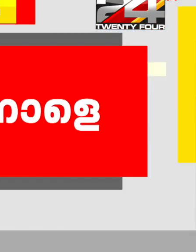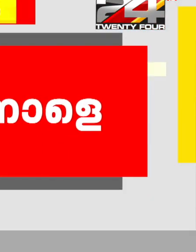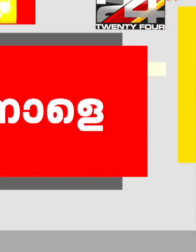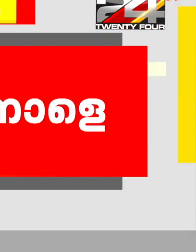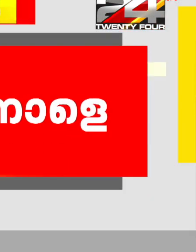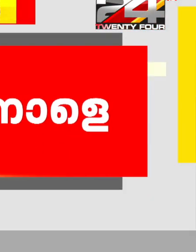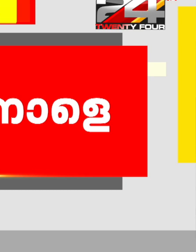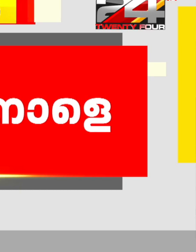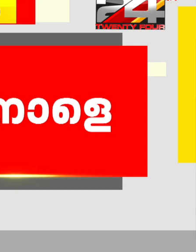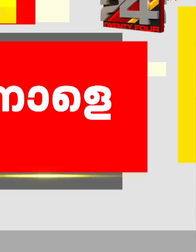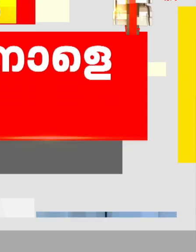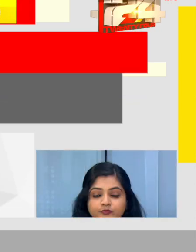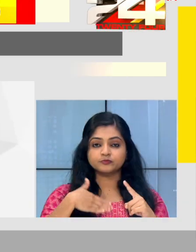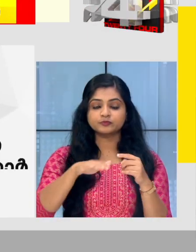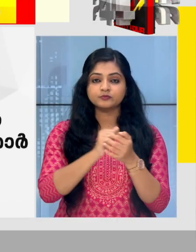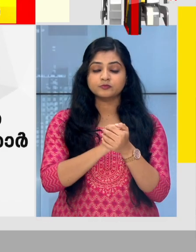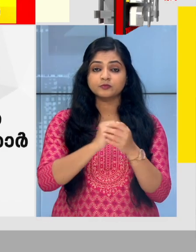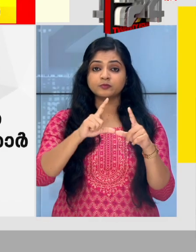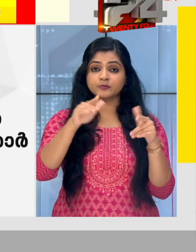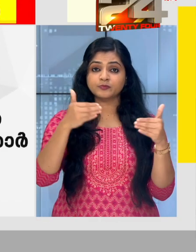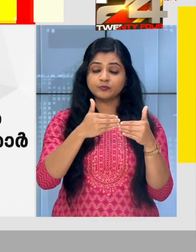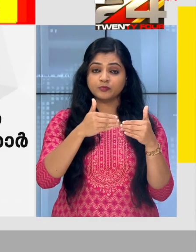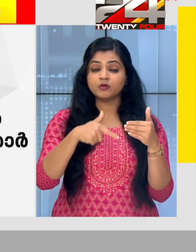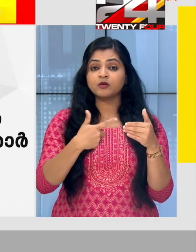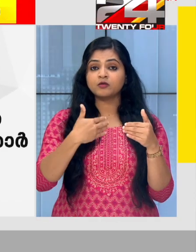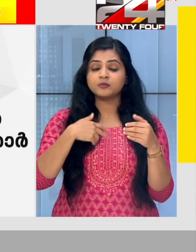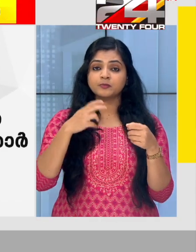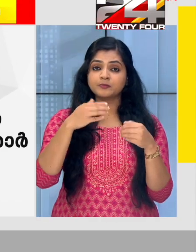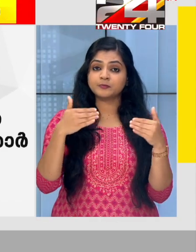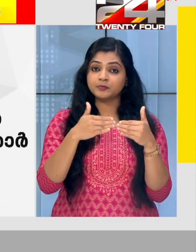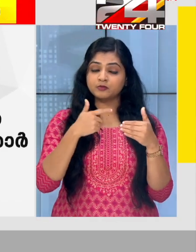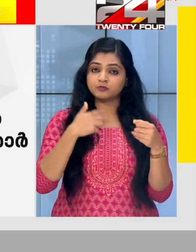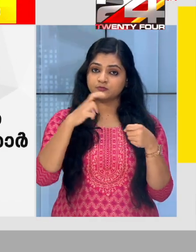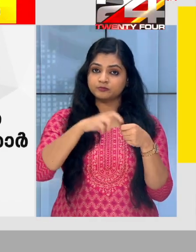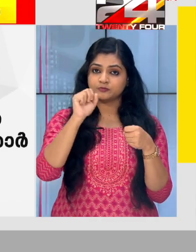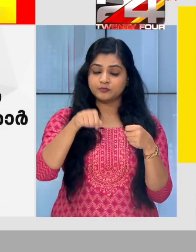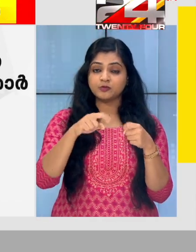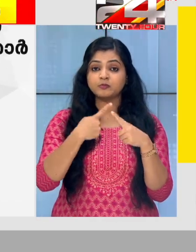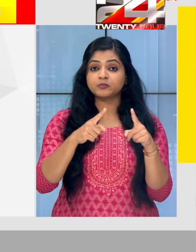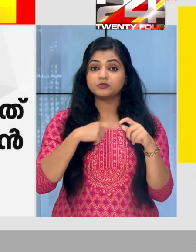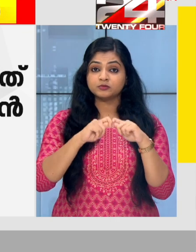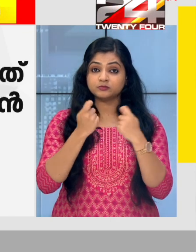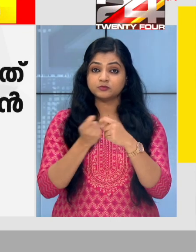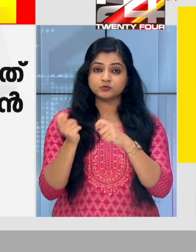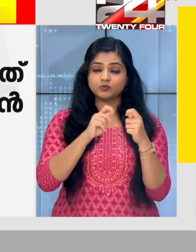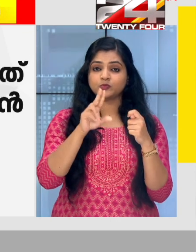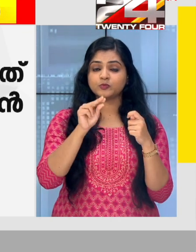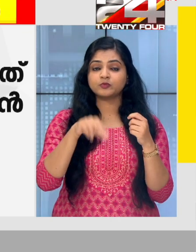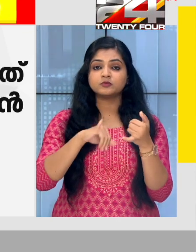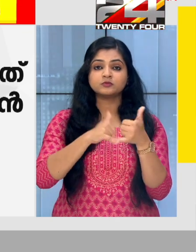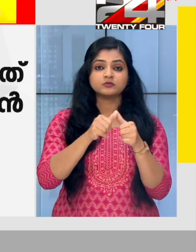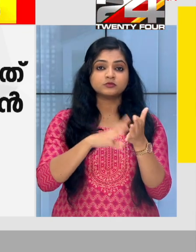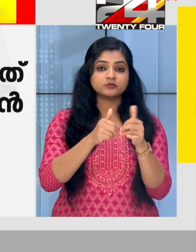നിന്ന്. ഷഹദ്, സംഘാടനത്തിലില്ല, പക്ഷേ സഹകരിക്കും, പരിപാടിയിൽ പങ്കെടുക്കുമെന്ന് സമസ്ത വ്യക്തമാക്കിയിരിക്കുന്നു. അതേസമയം തന്നെ